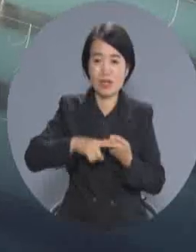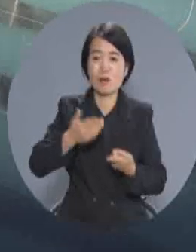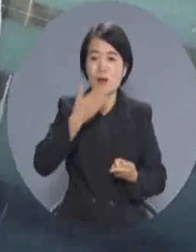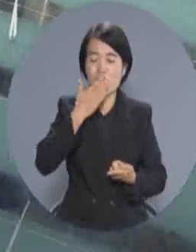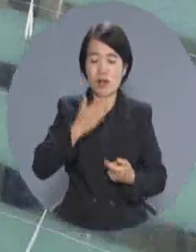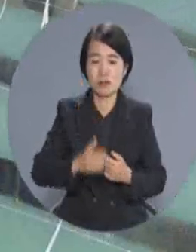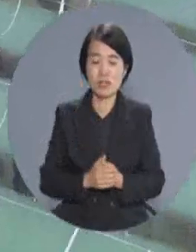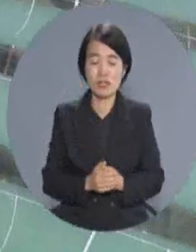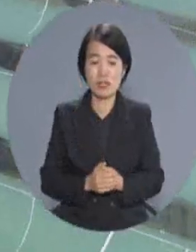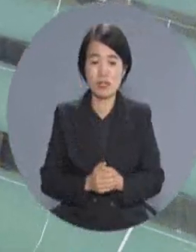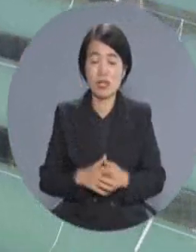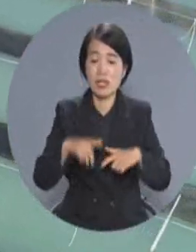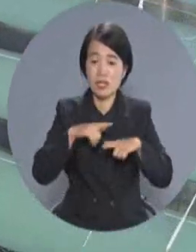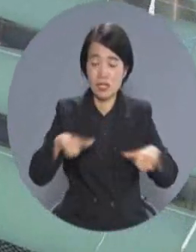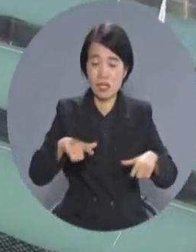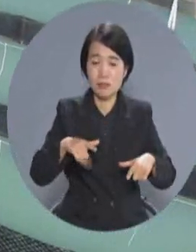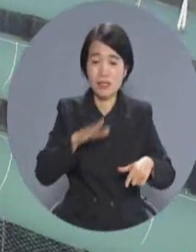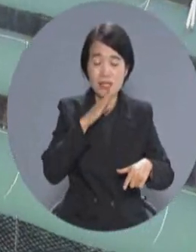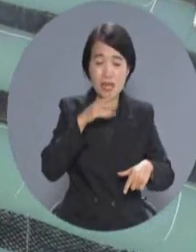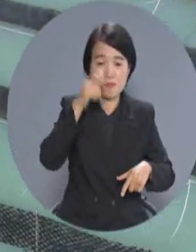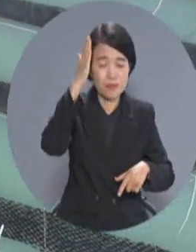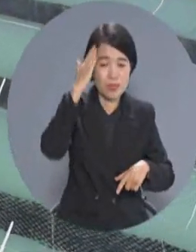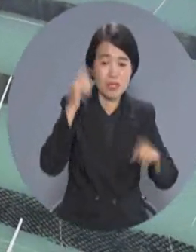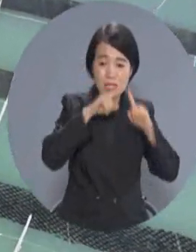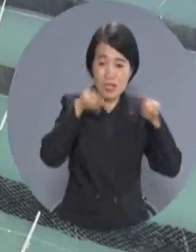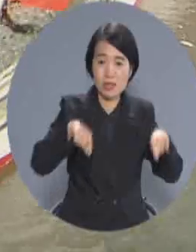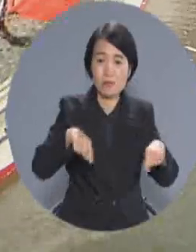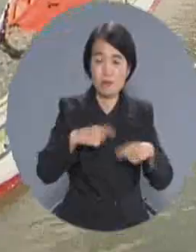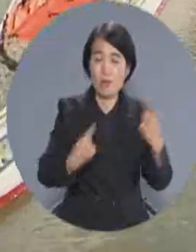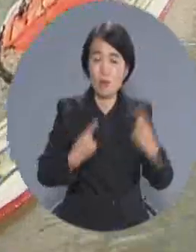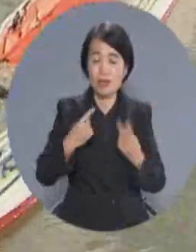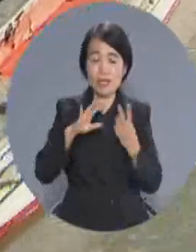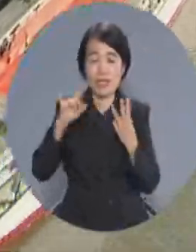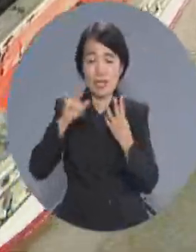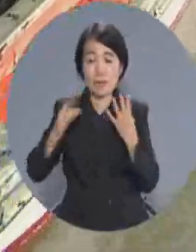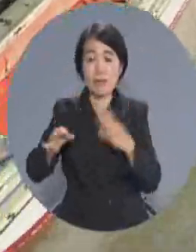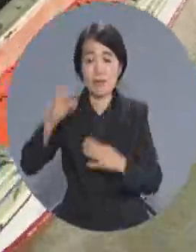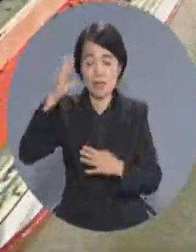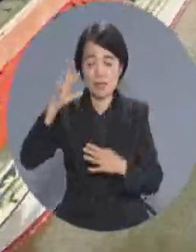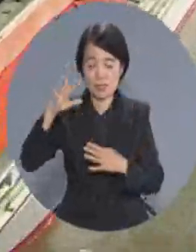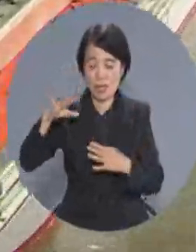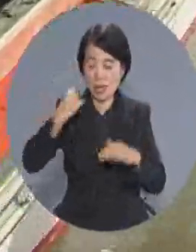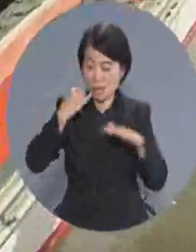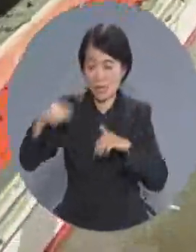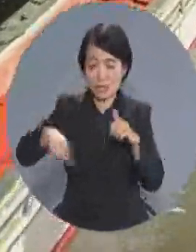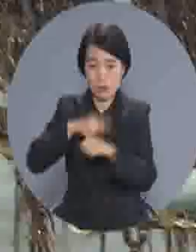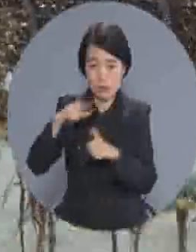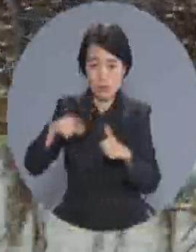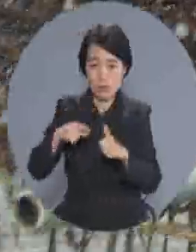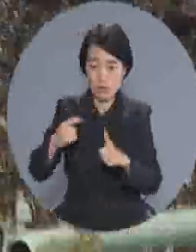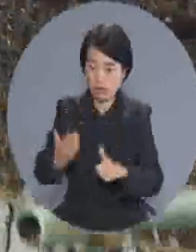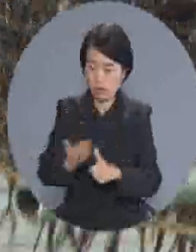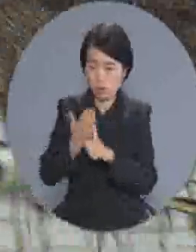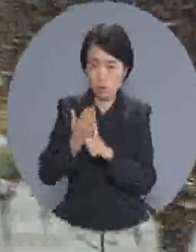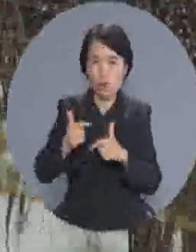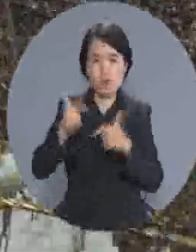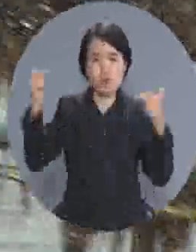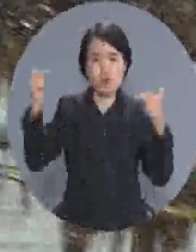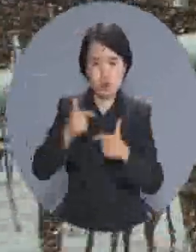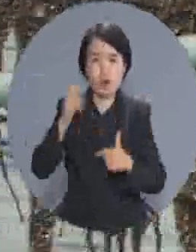먹습니다. 일반 참김보다 서너 배 더 비싼데 바다 상황 따라 생산량 변화가 심한